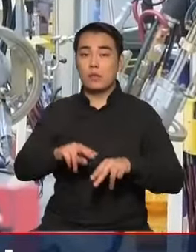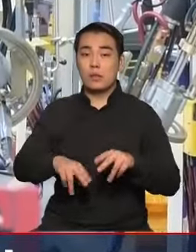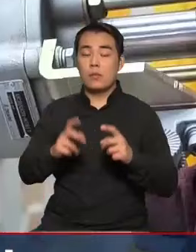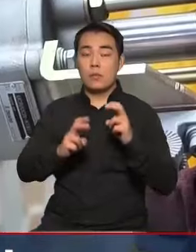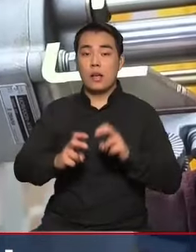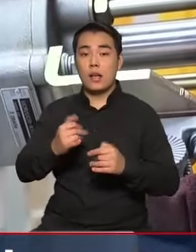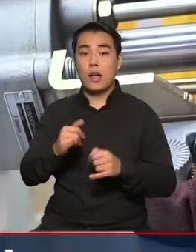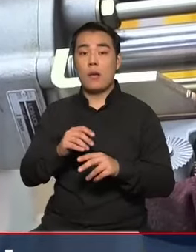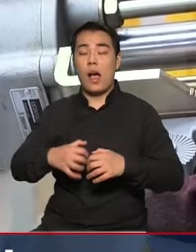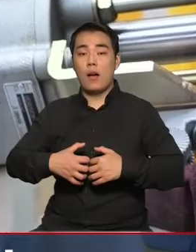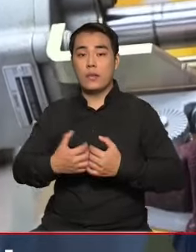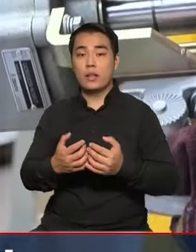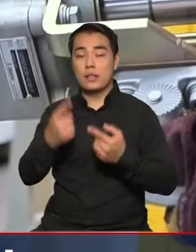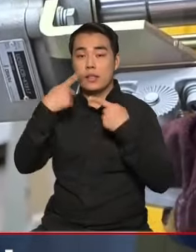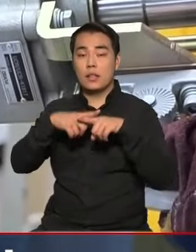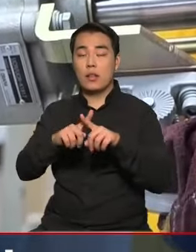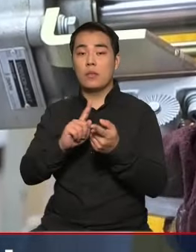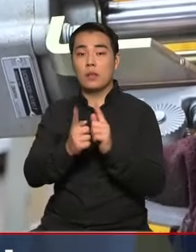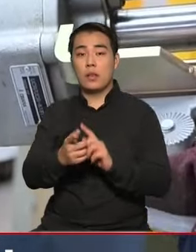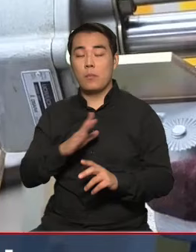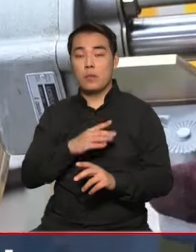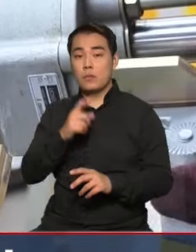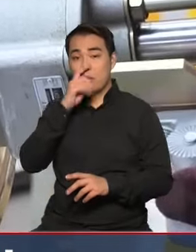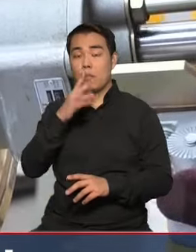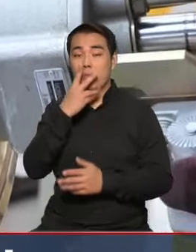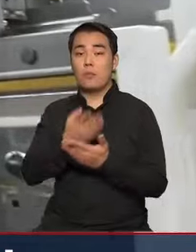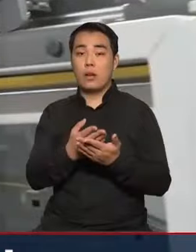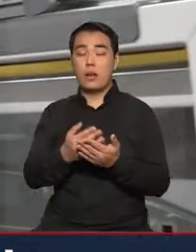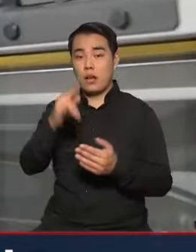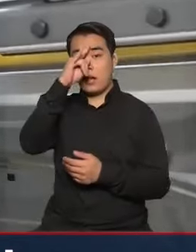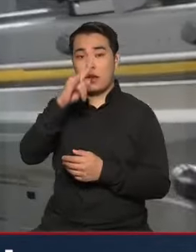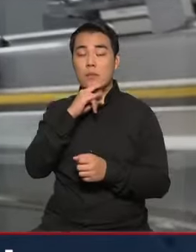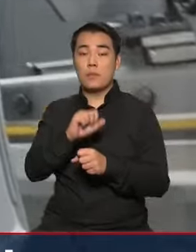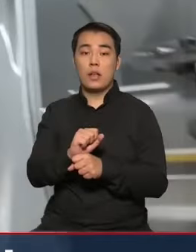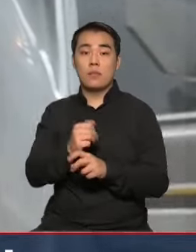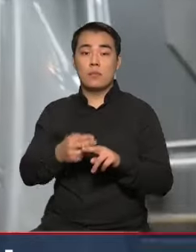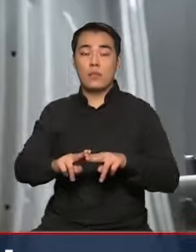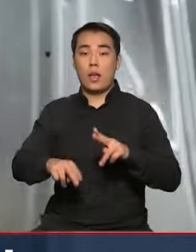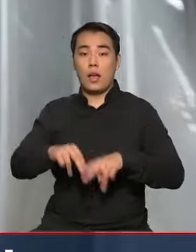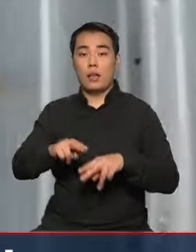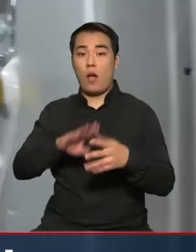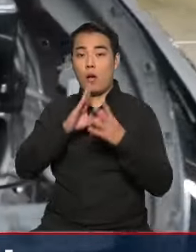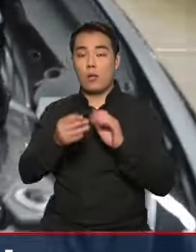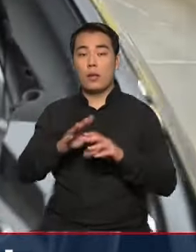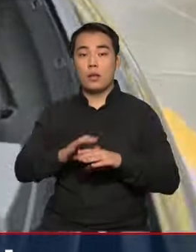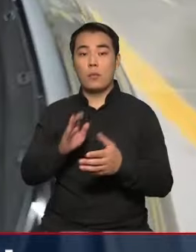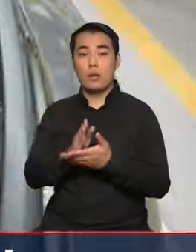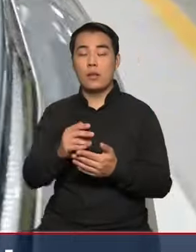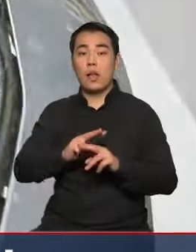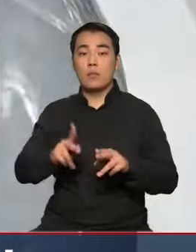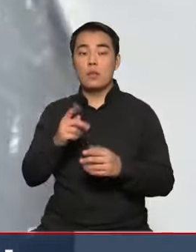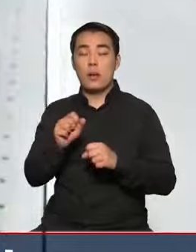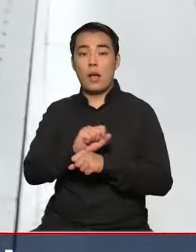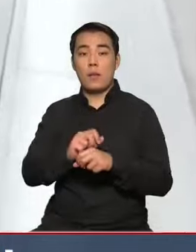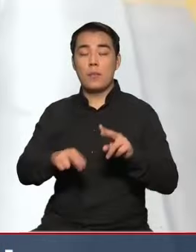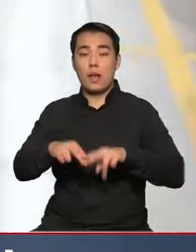өнеркәсібі автоматтандырылған жүйеге көшті. Нәтижесі жаман емес. Қазір Қазақстанда жасалған көліктер көрші елдердің де нарығын шаулай бастады. Сәйкесінше көлік